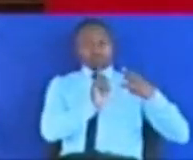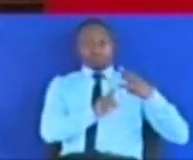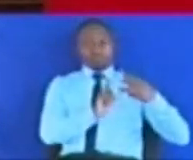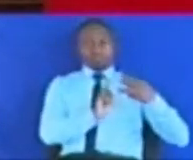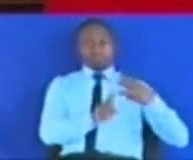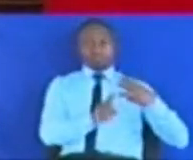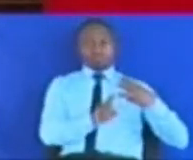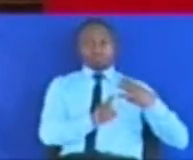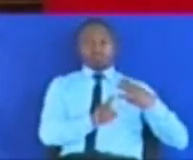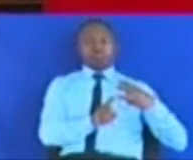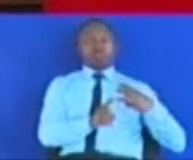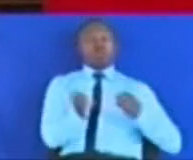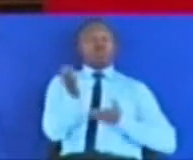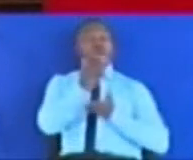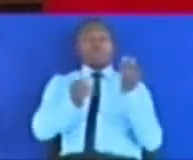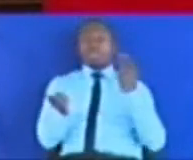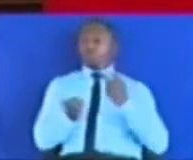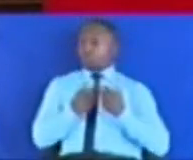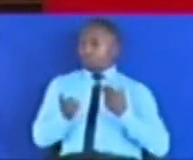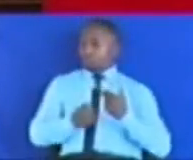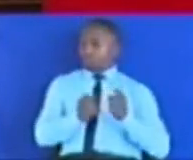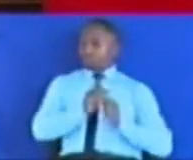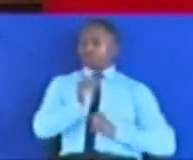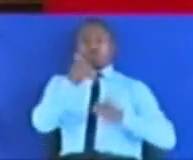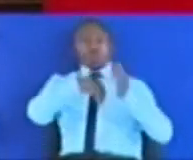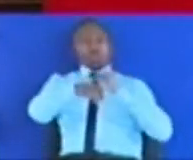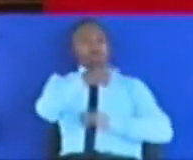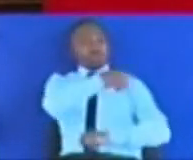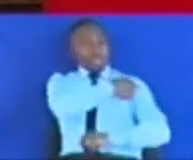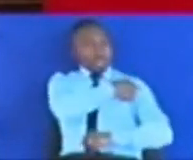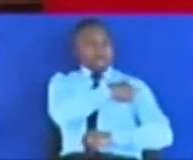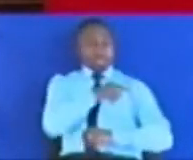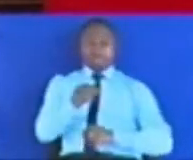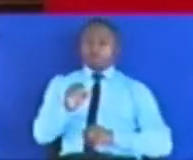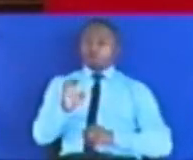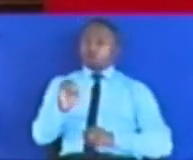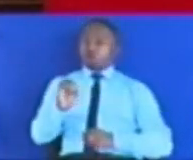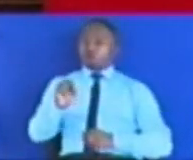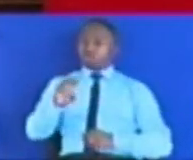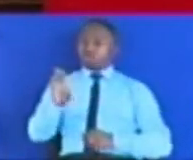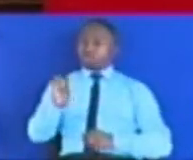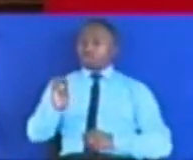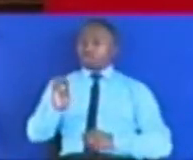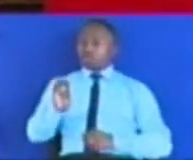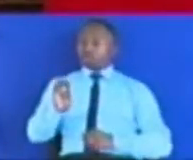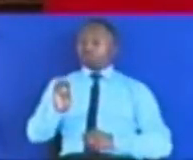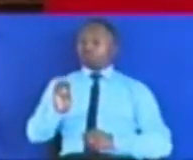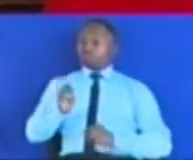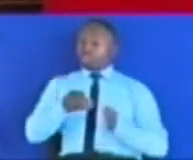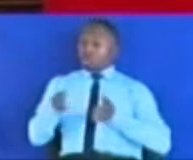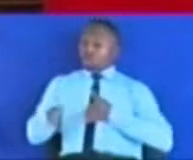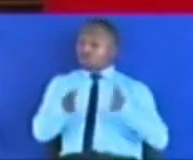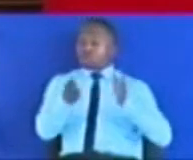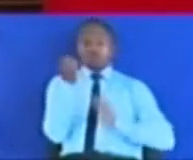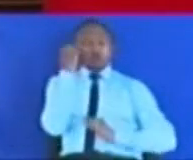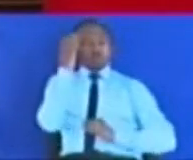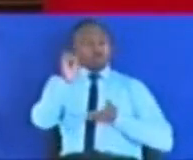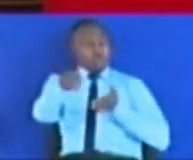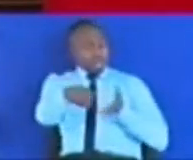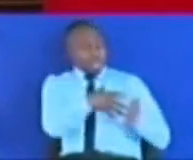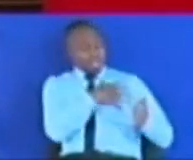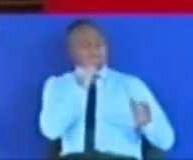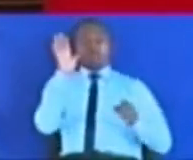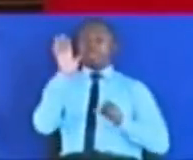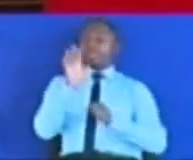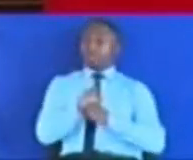Spika, kitakwimu, ukienda hospitali ya Ocean Road kuna wagonjwa wa kansa wengi, lakini asilimia kubwa ya wagonjwa